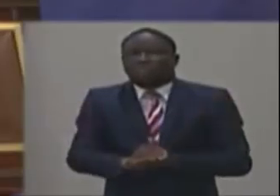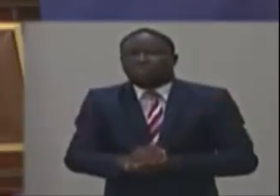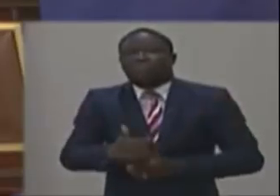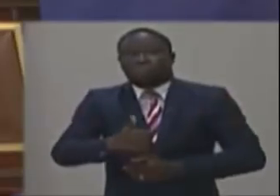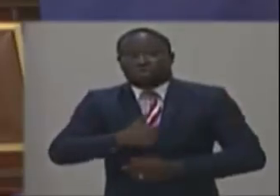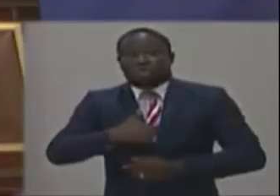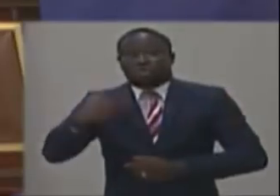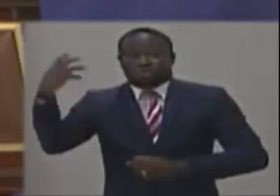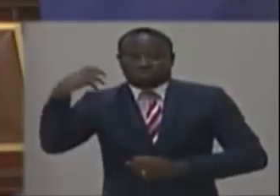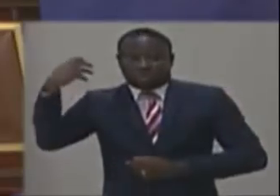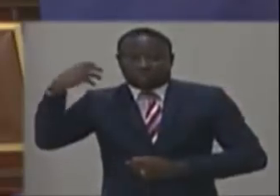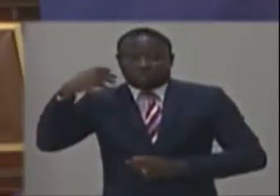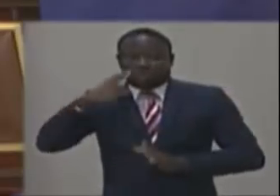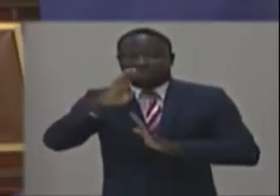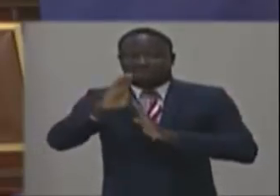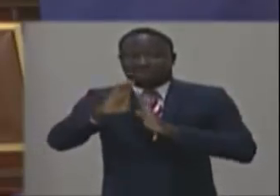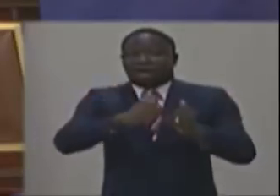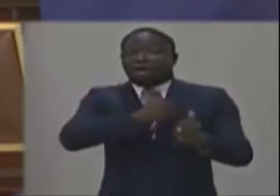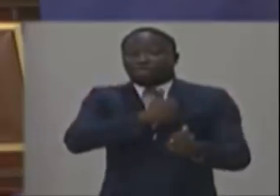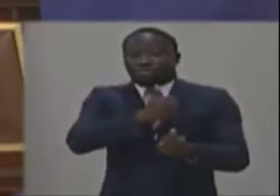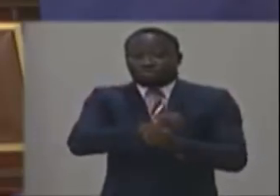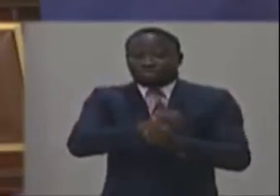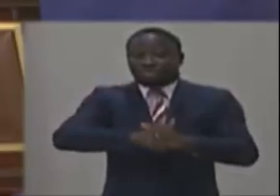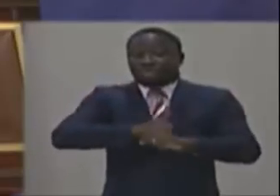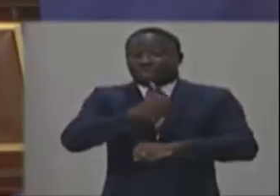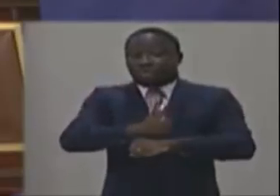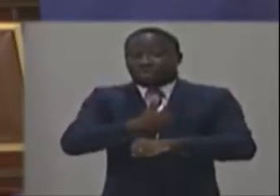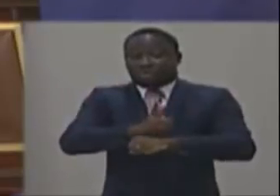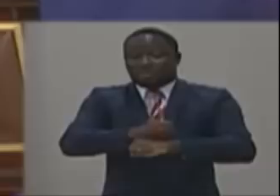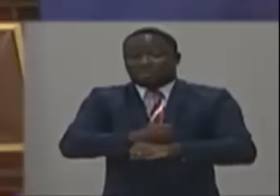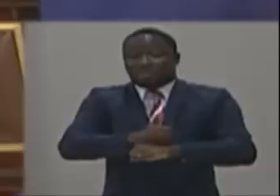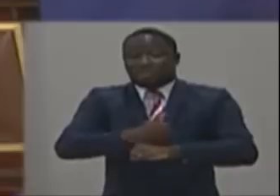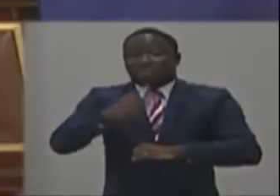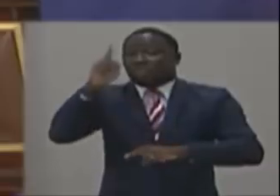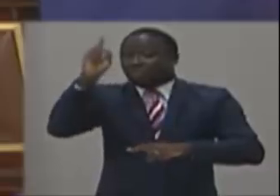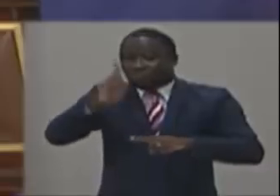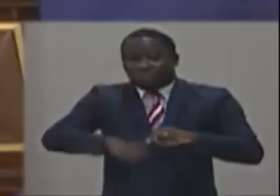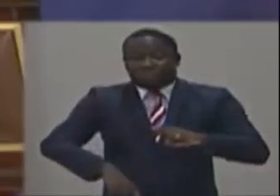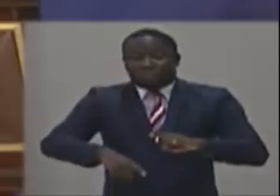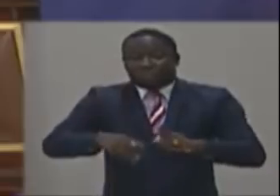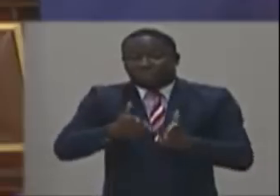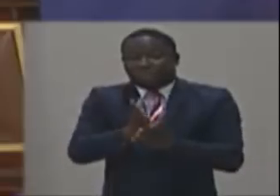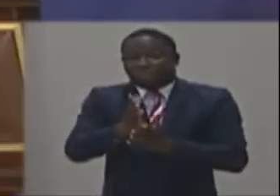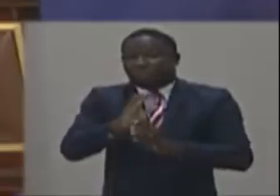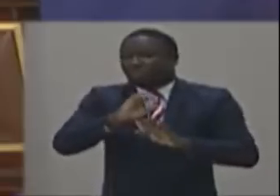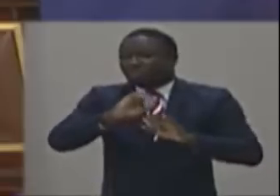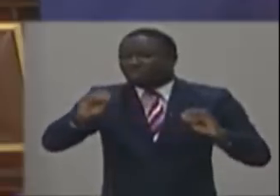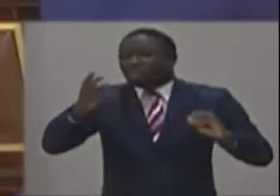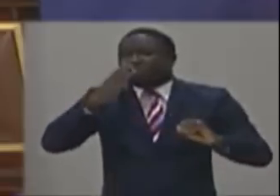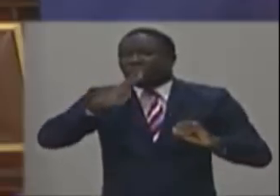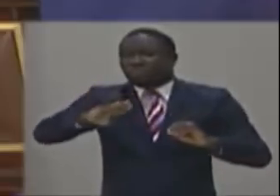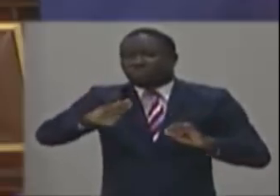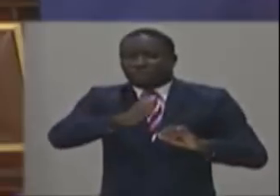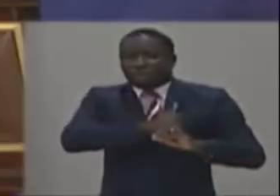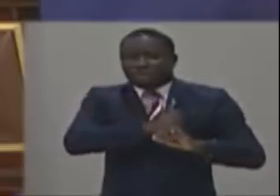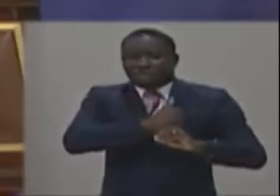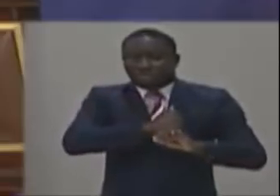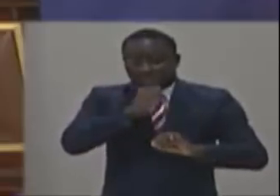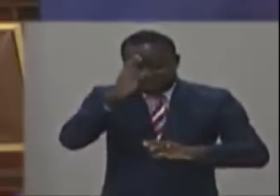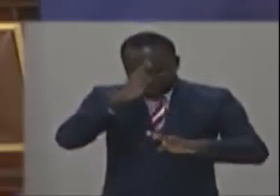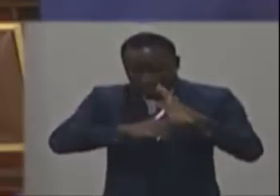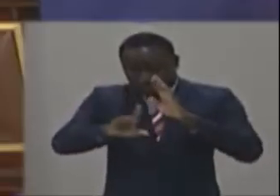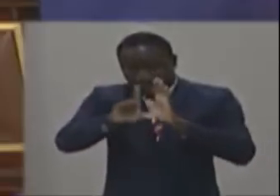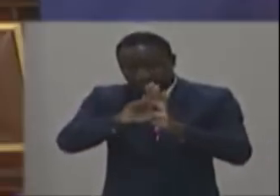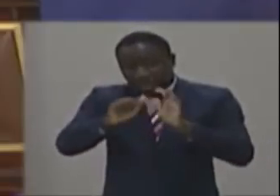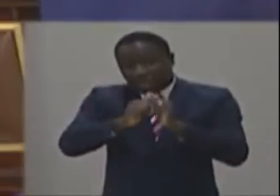Moi même comme chef l'état avec toute autorité établie, yo nous pas tolérer mauvais comportement sa yo qui pas respecter la loi